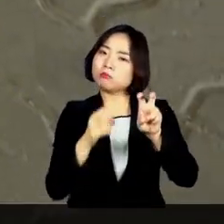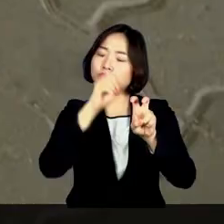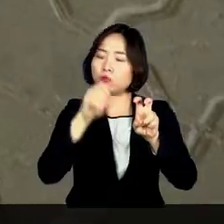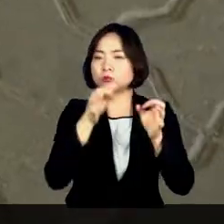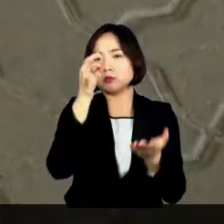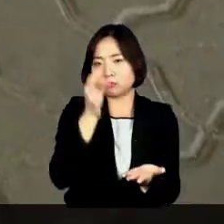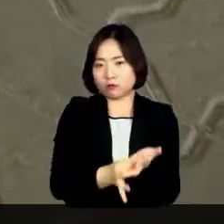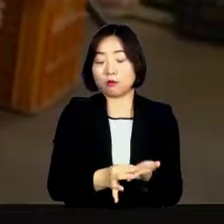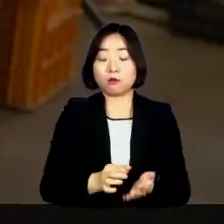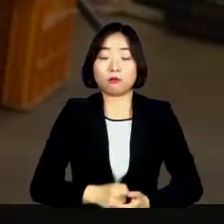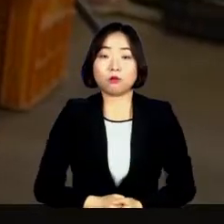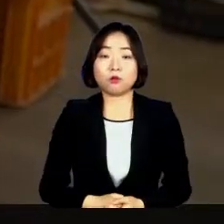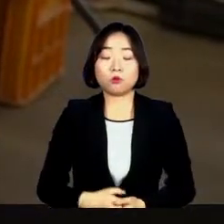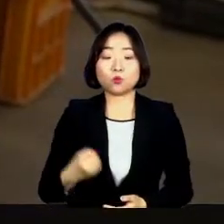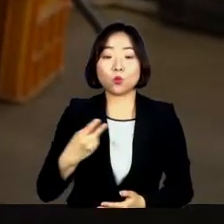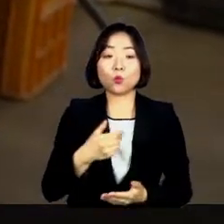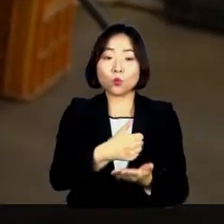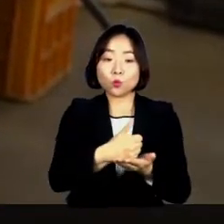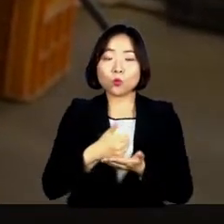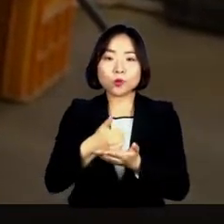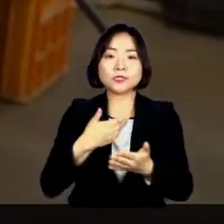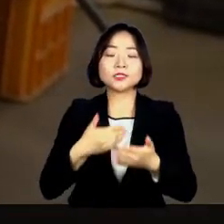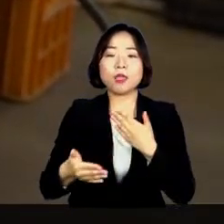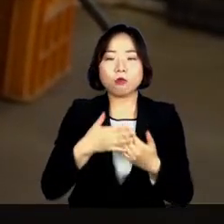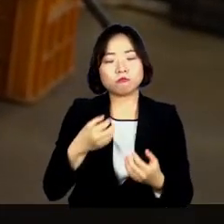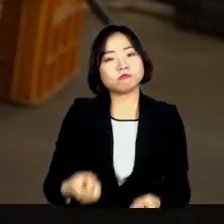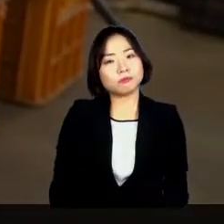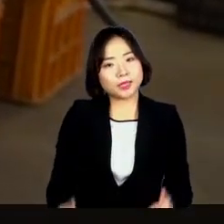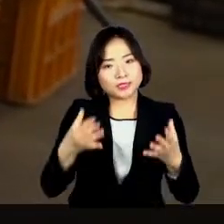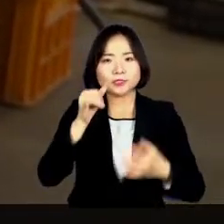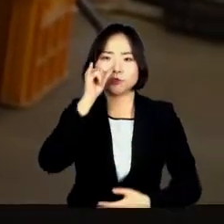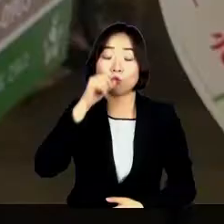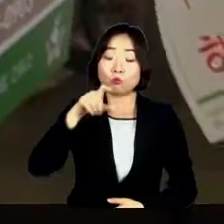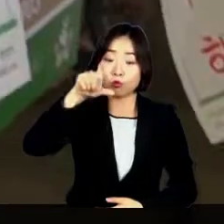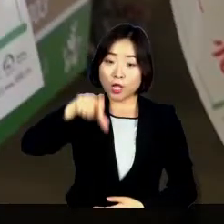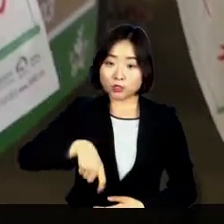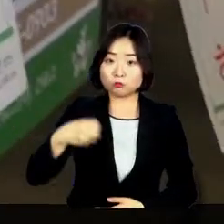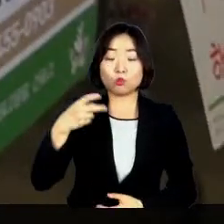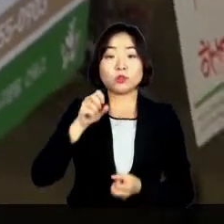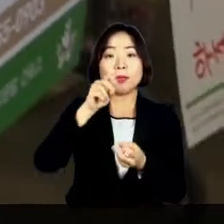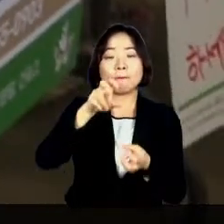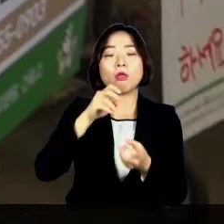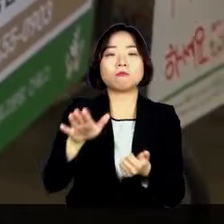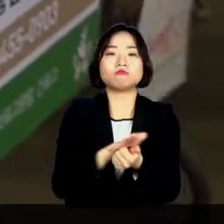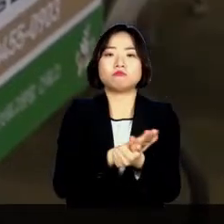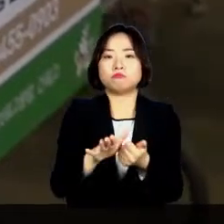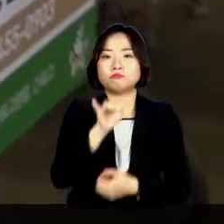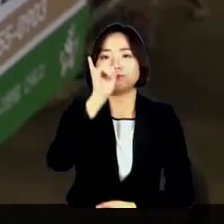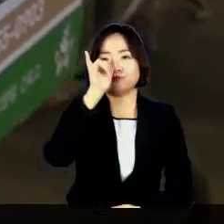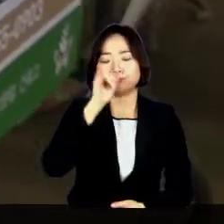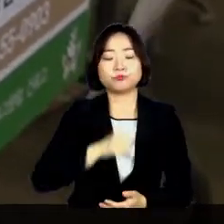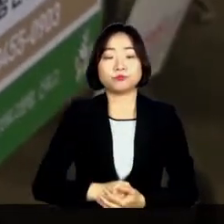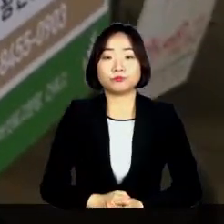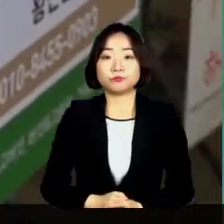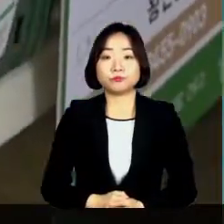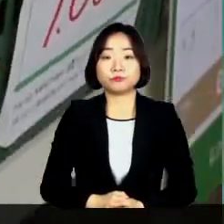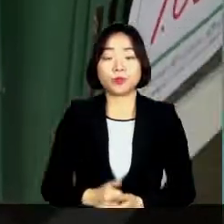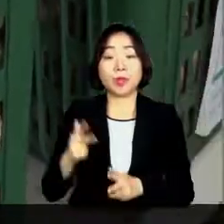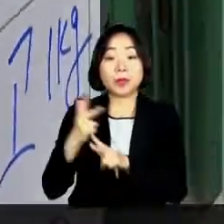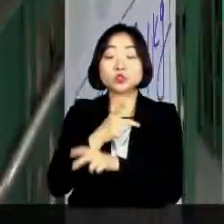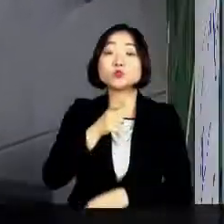싸게 판매하는데요. 또한 소비자 체험 프로그램과 이벤트도 진행하며 카드 결제, 택배 서비스 등 편의도